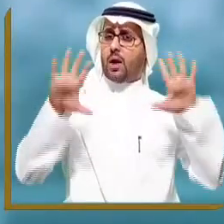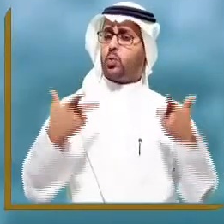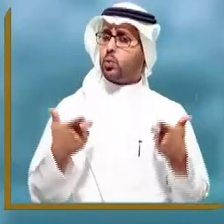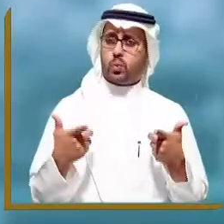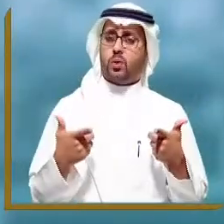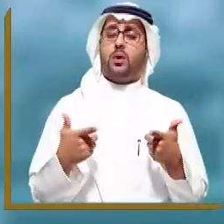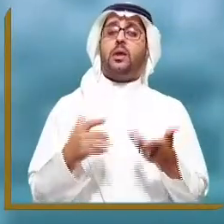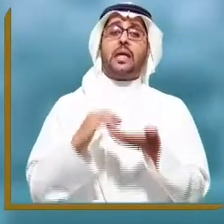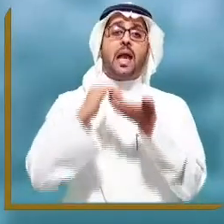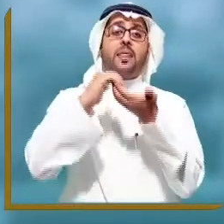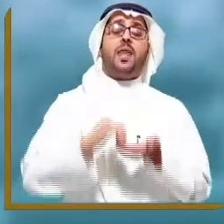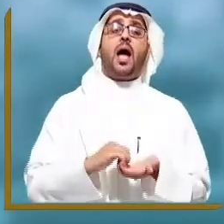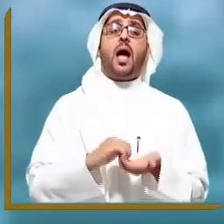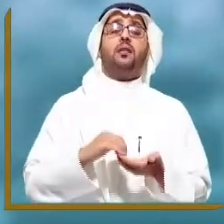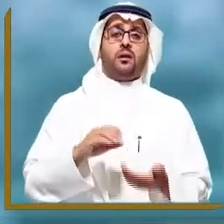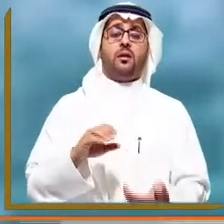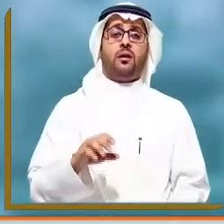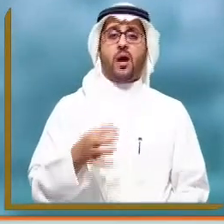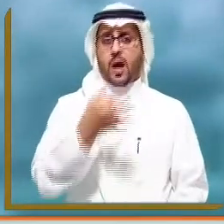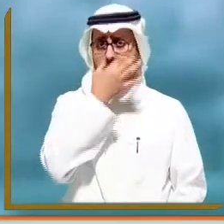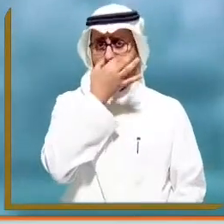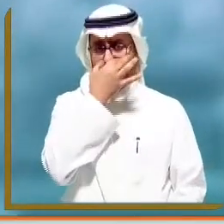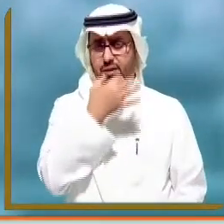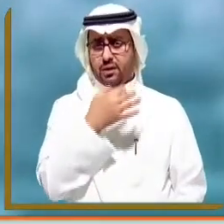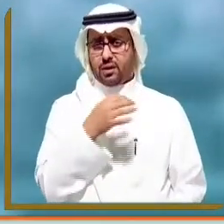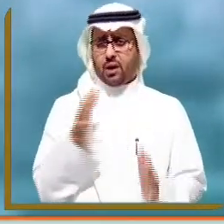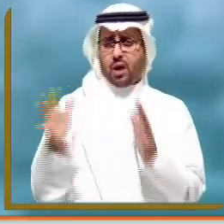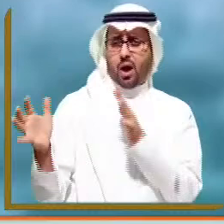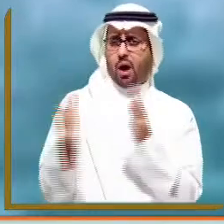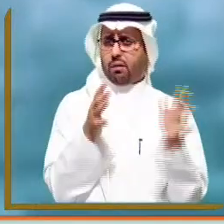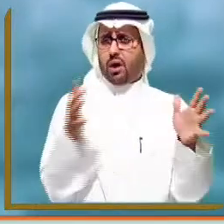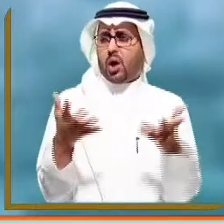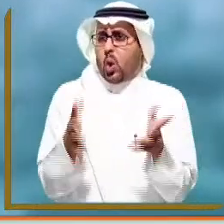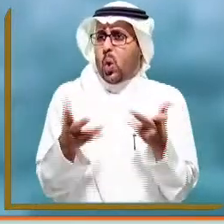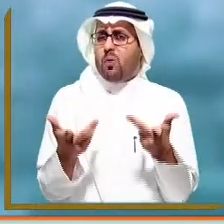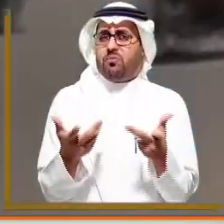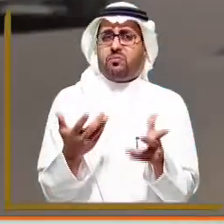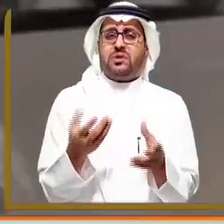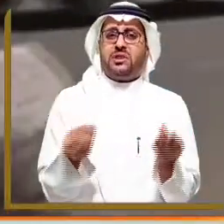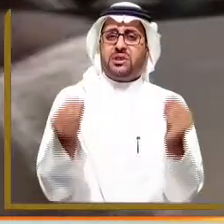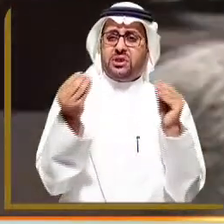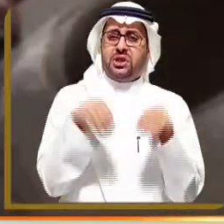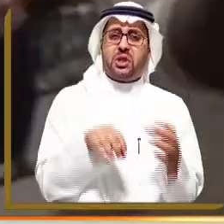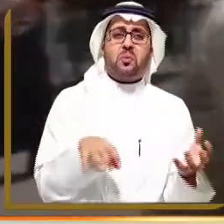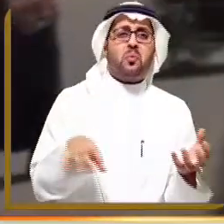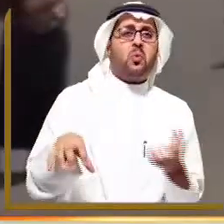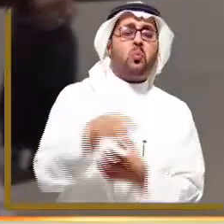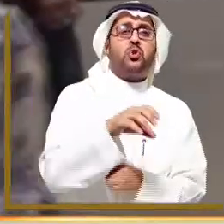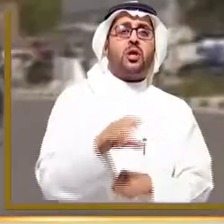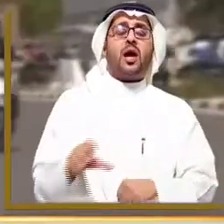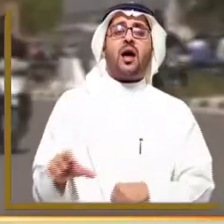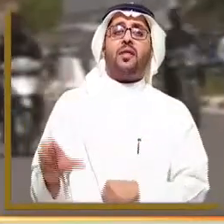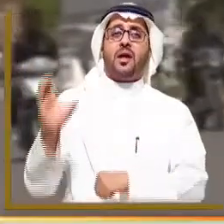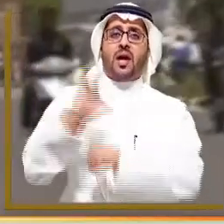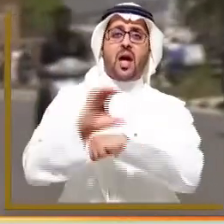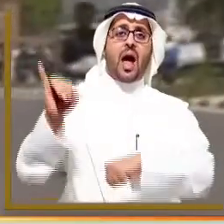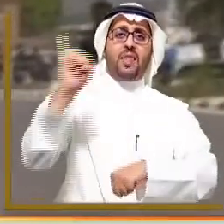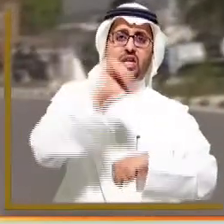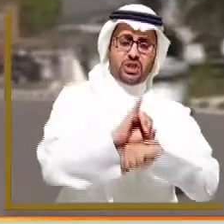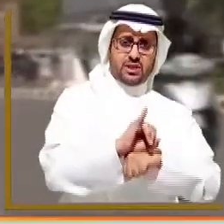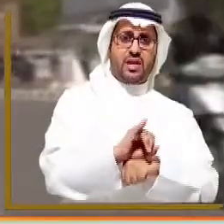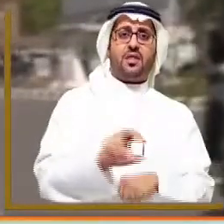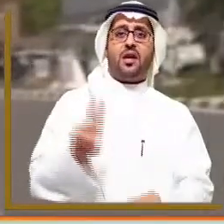أعرب الاتحاد الإفريقي في بيان عن قلقه العميق إزاء الوضع في تشاد، حيث تولى السلطة